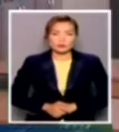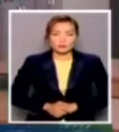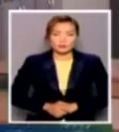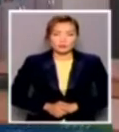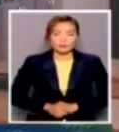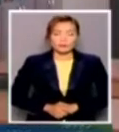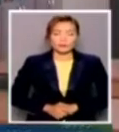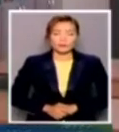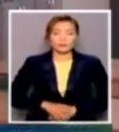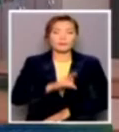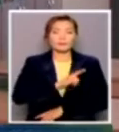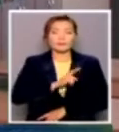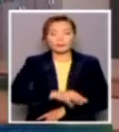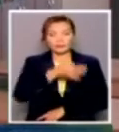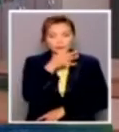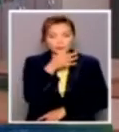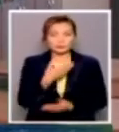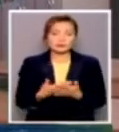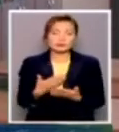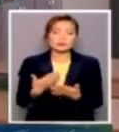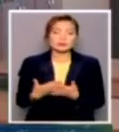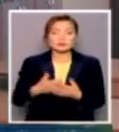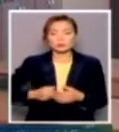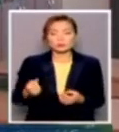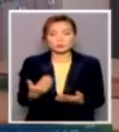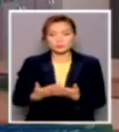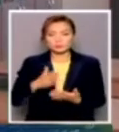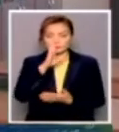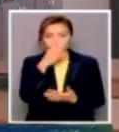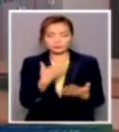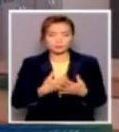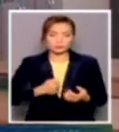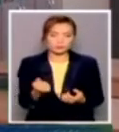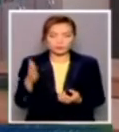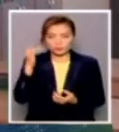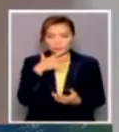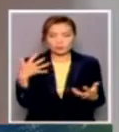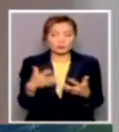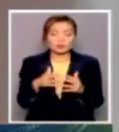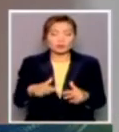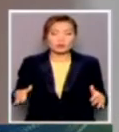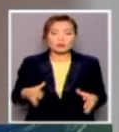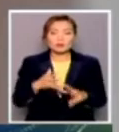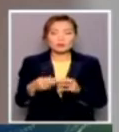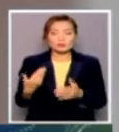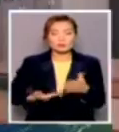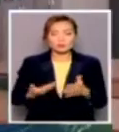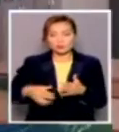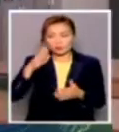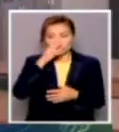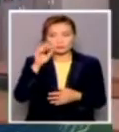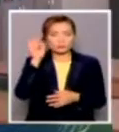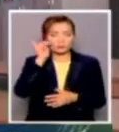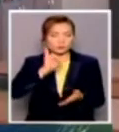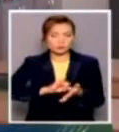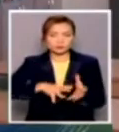достыңғандай. Нравственные качества человека показывают, какие у него друзья, какие враги, какие родители и дети. Я думаю, что участники